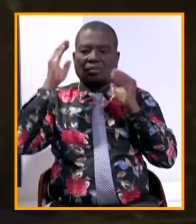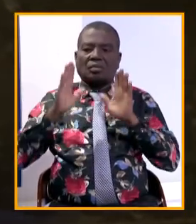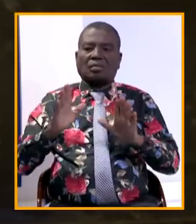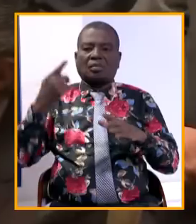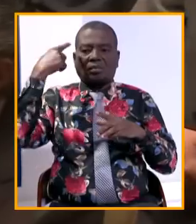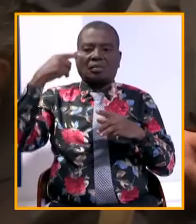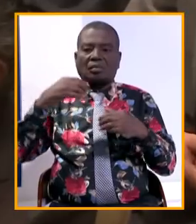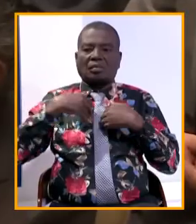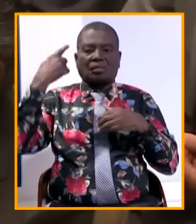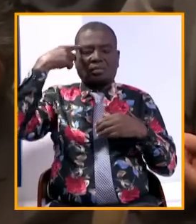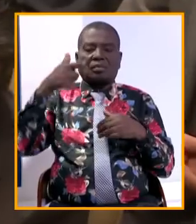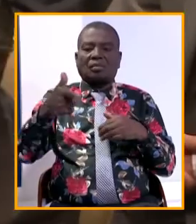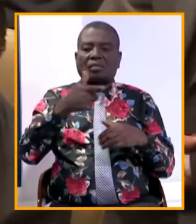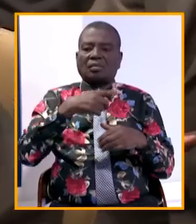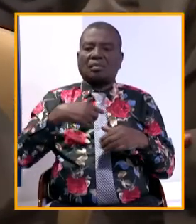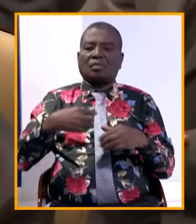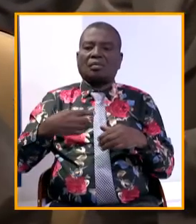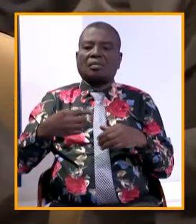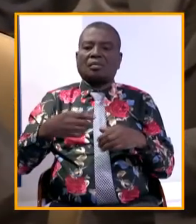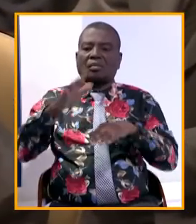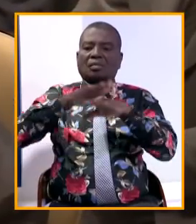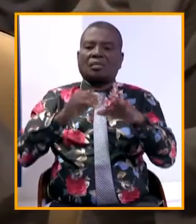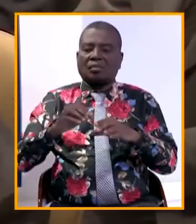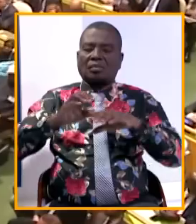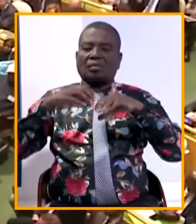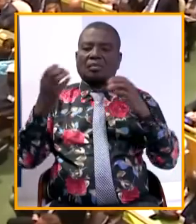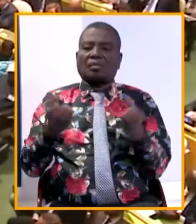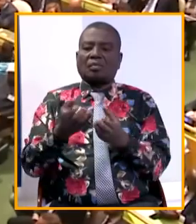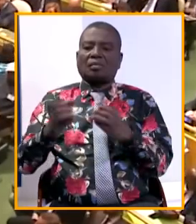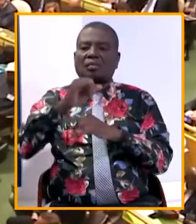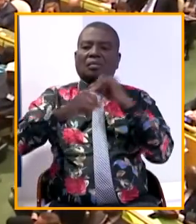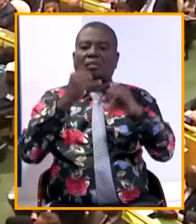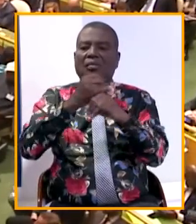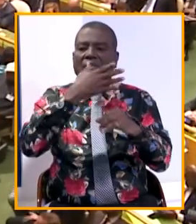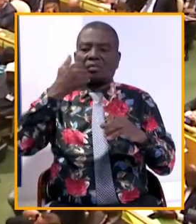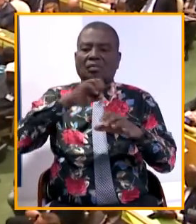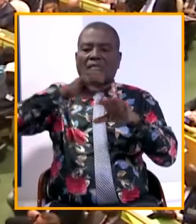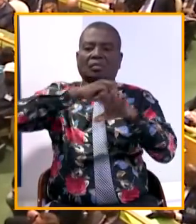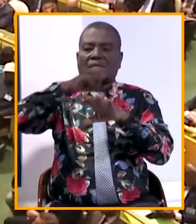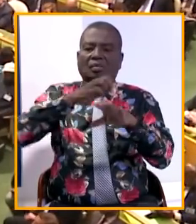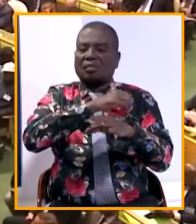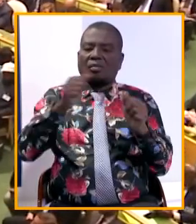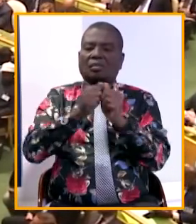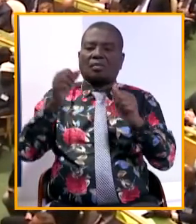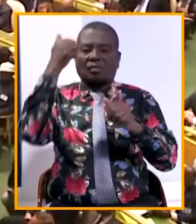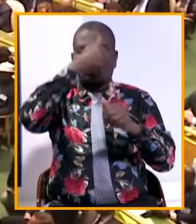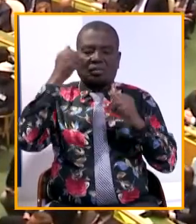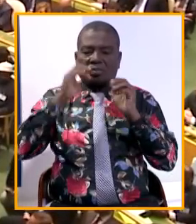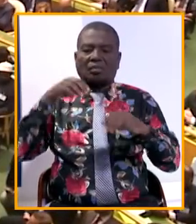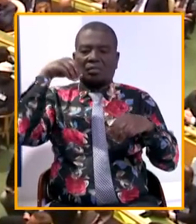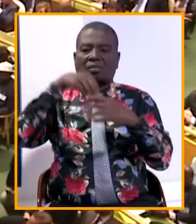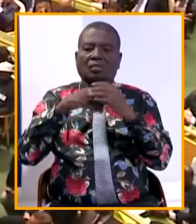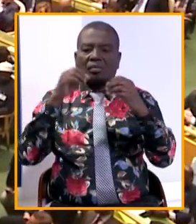a pour sa part appelé la communauté internationale à mieux s'engager avec l'Afrique dans la lutte contre